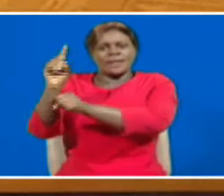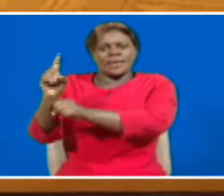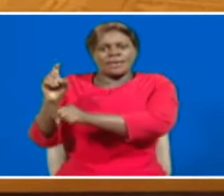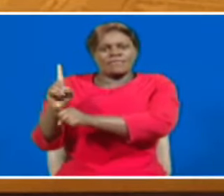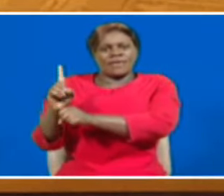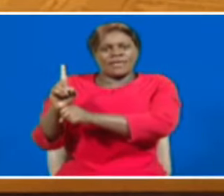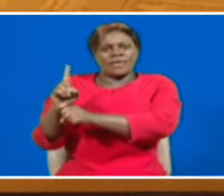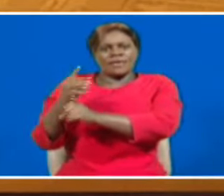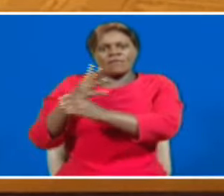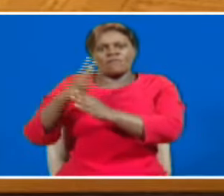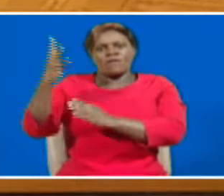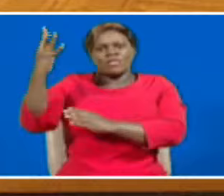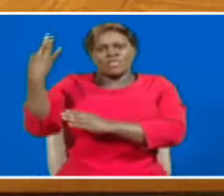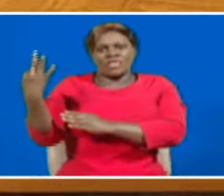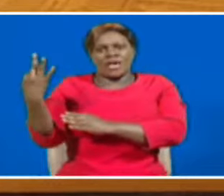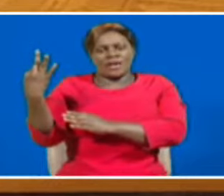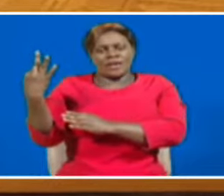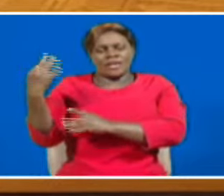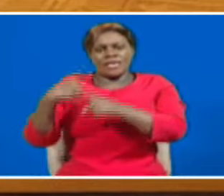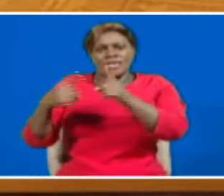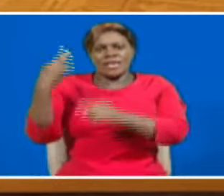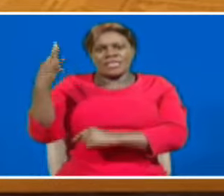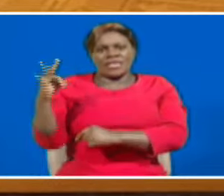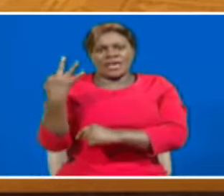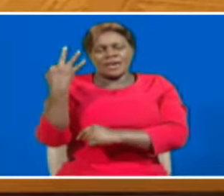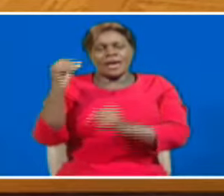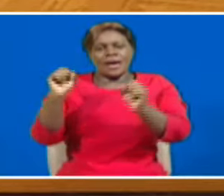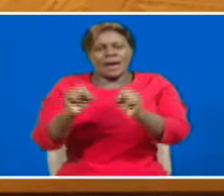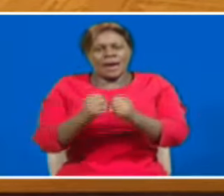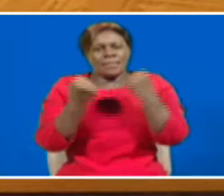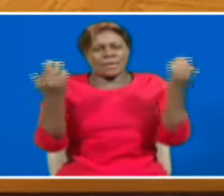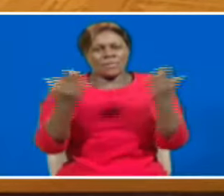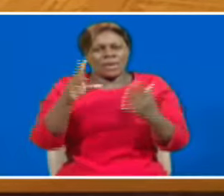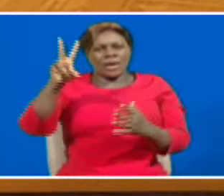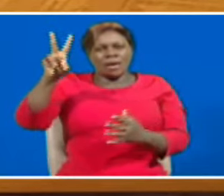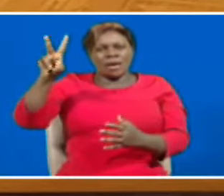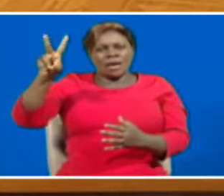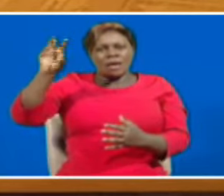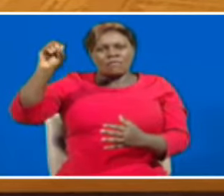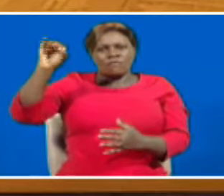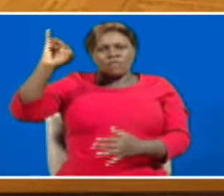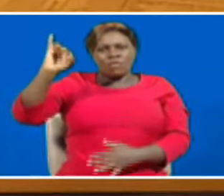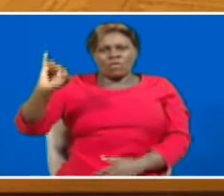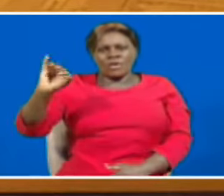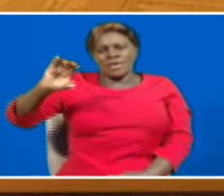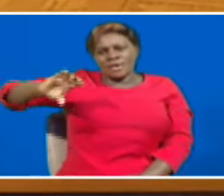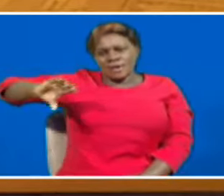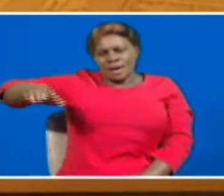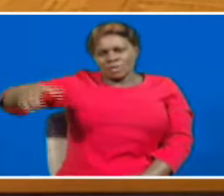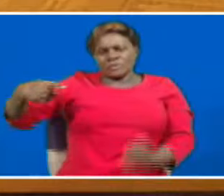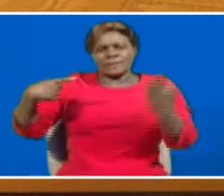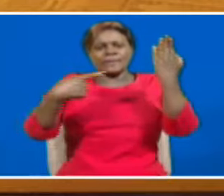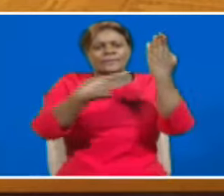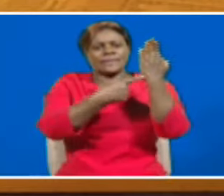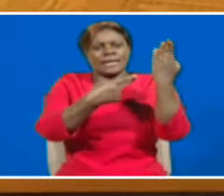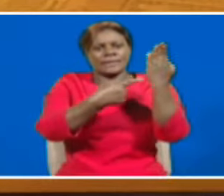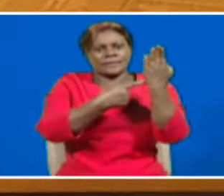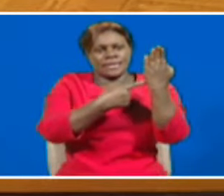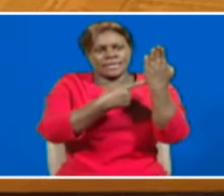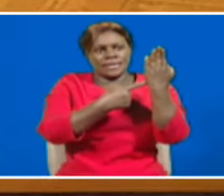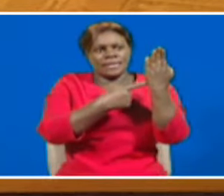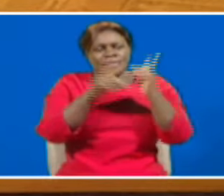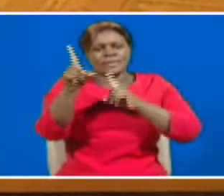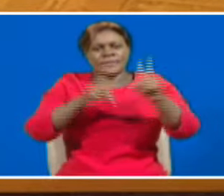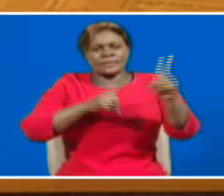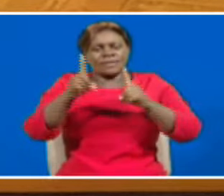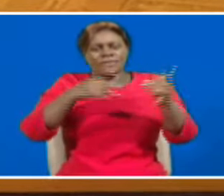wa mwaka wa 3 kupitia ajali mbaya iliyotokea katika sehemu ya Maungu mjini Voi, kaunti ya Taita Taveta, wakiwa katika